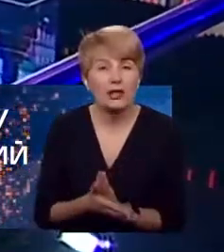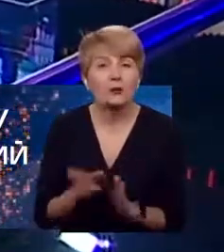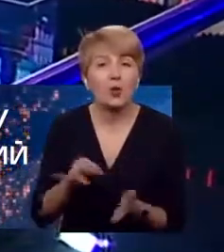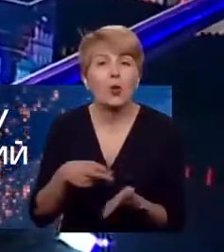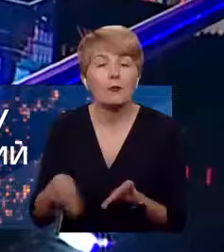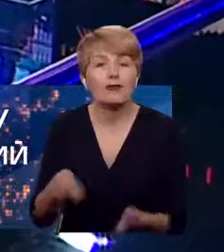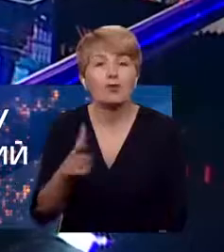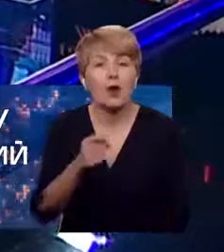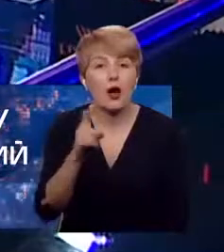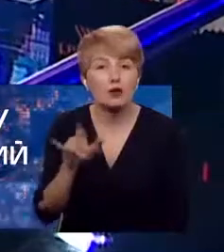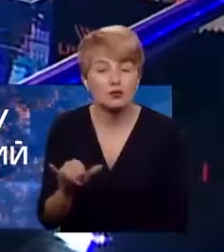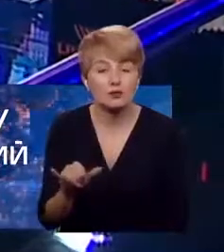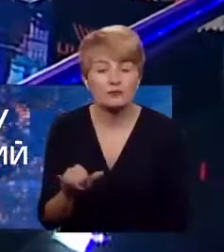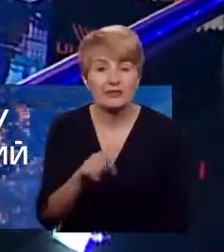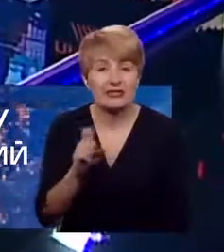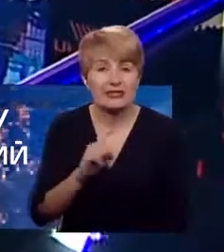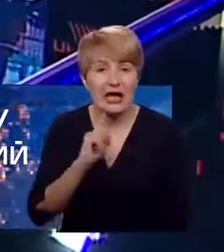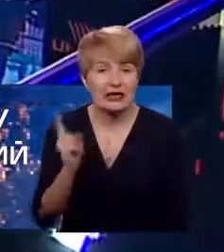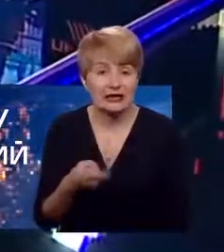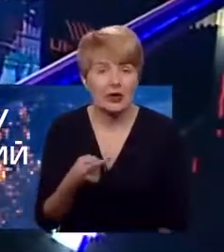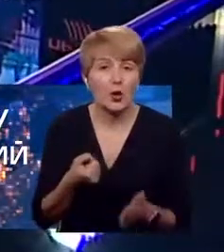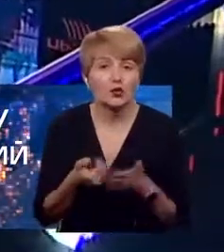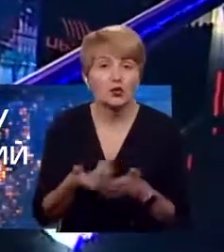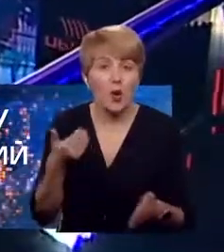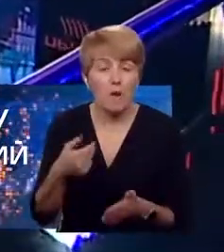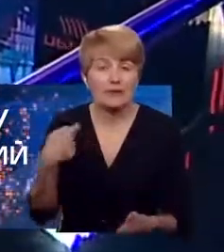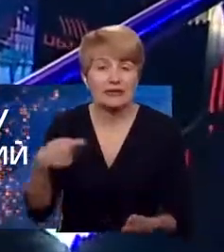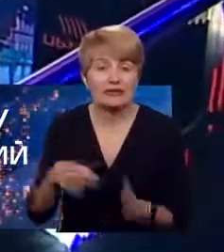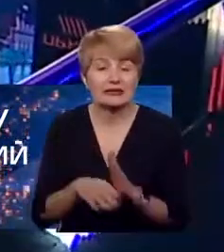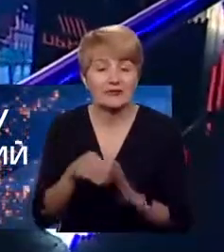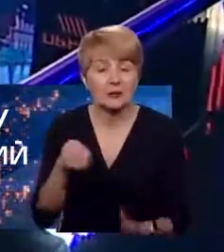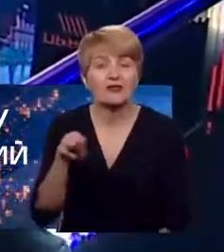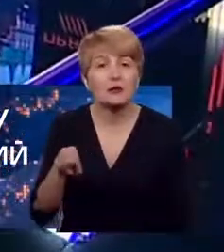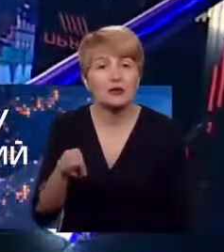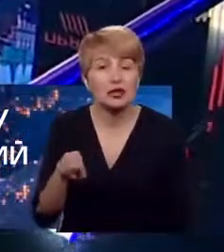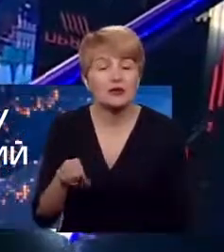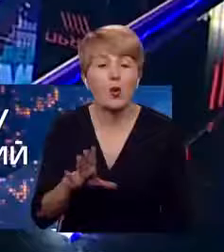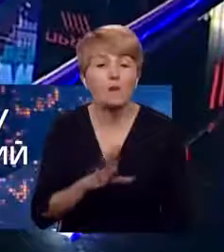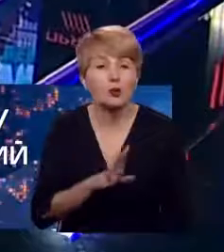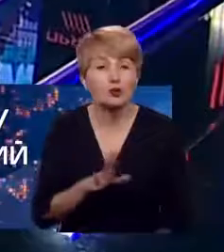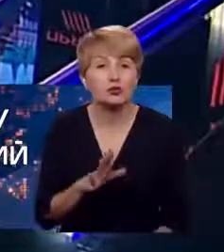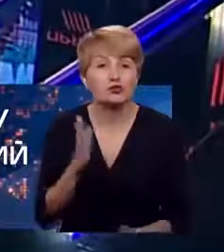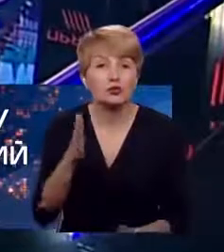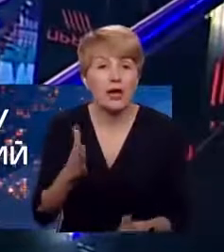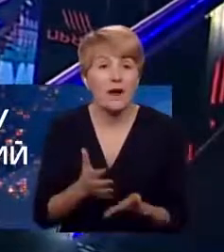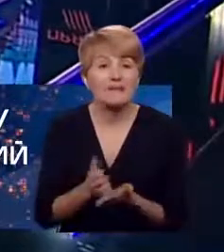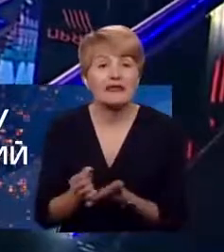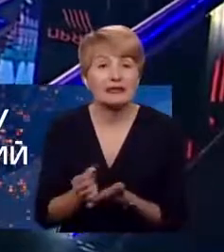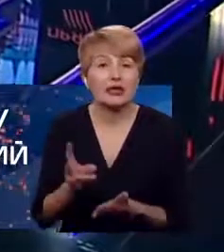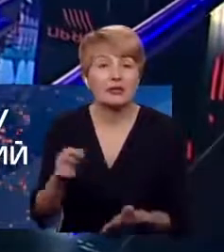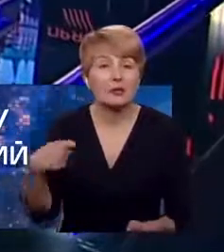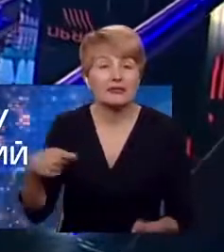купівлю газу, за рік до президентських виборів Тимошенко, будучи претендентом на президентський